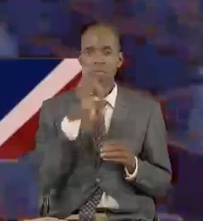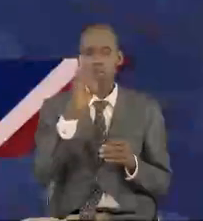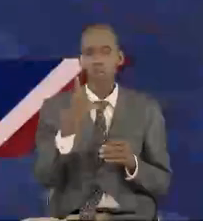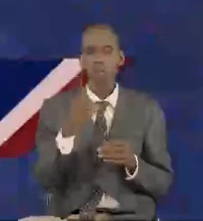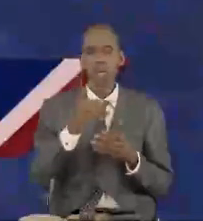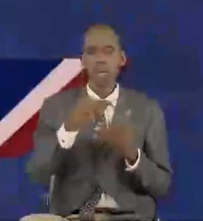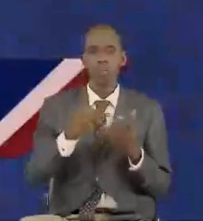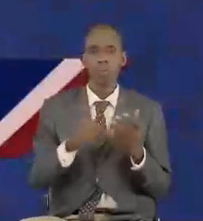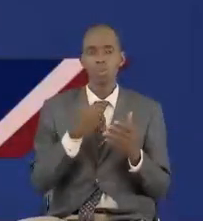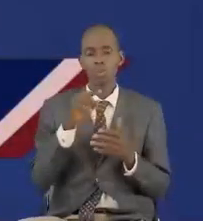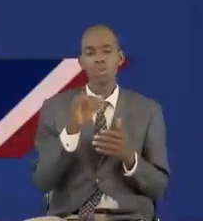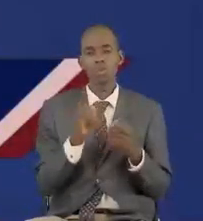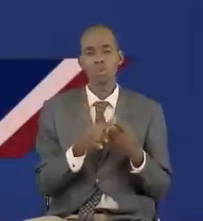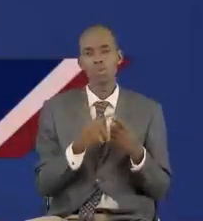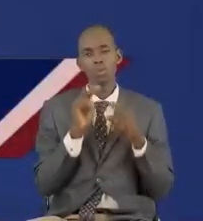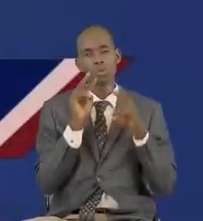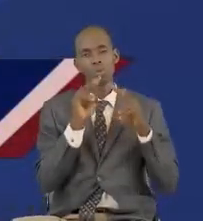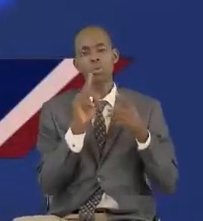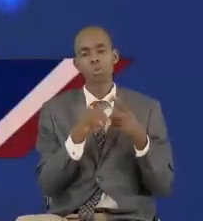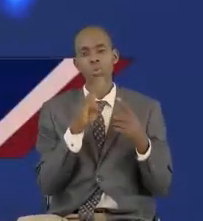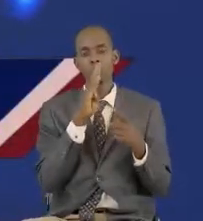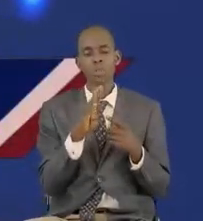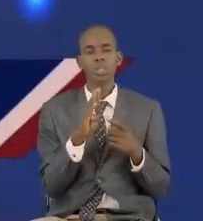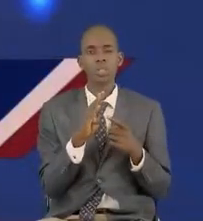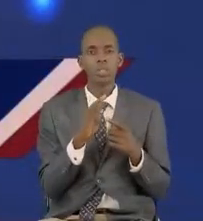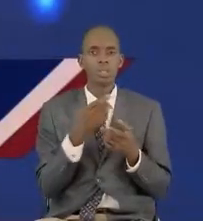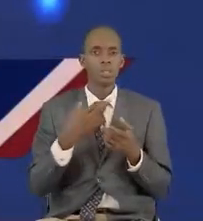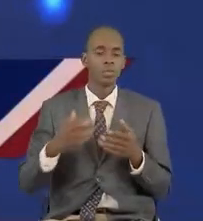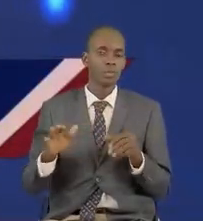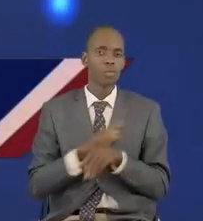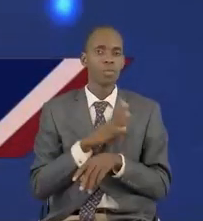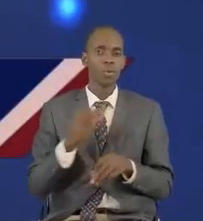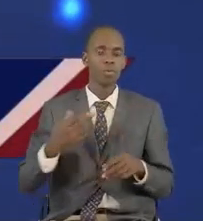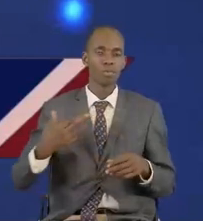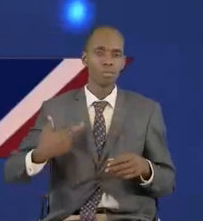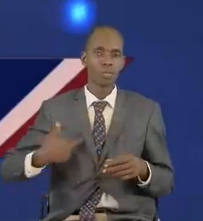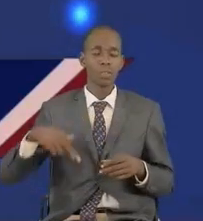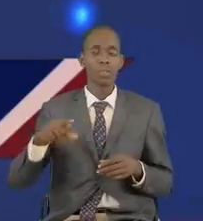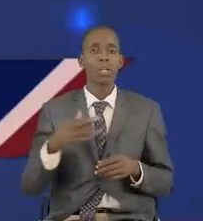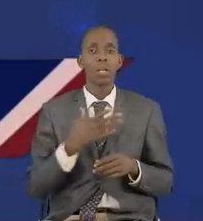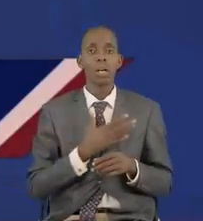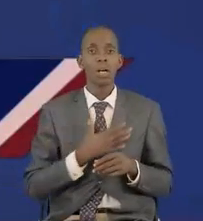c'est quelqu'un croit être religieux sans tenir sa langue en bride